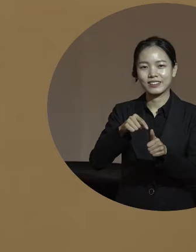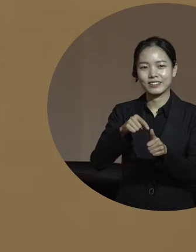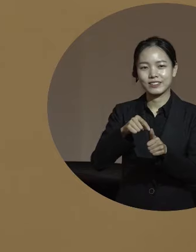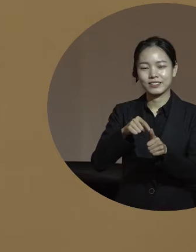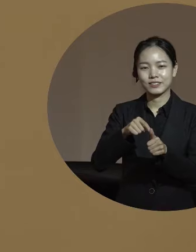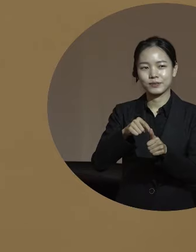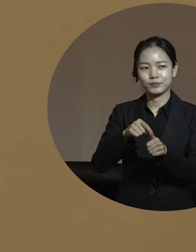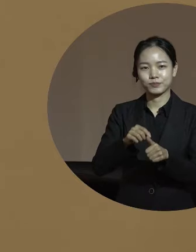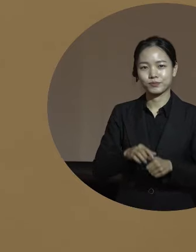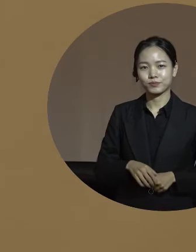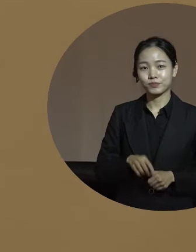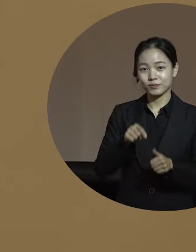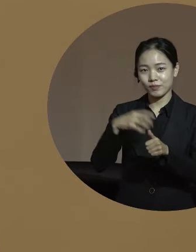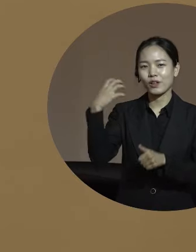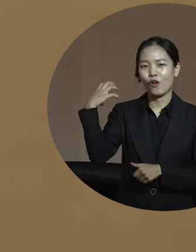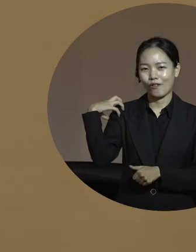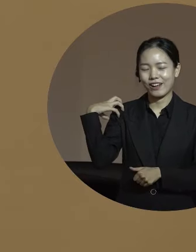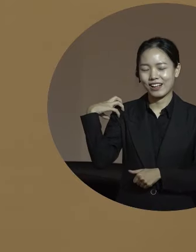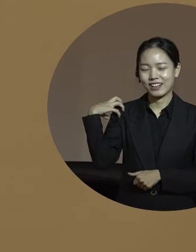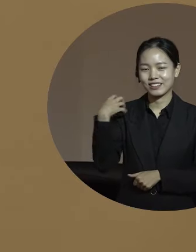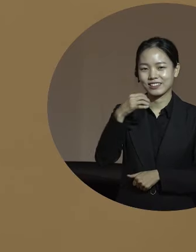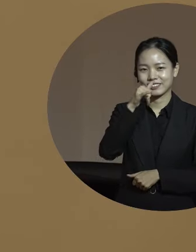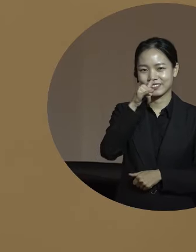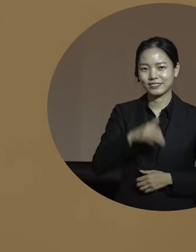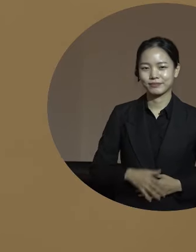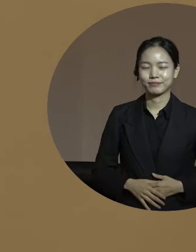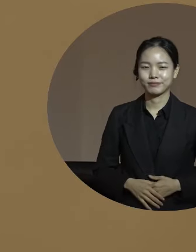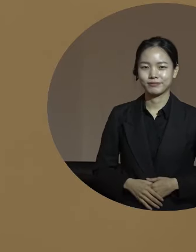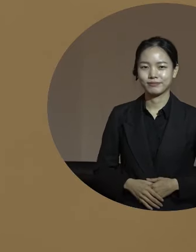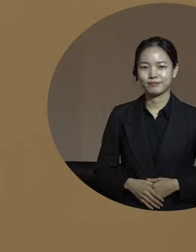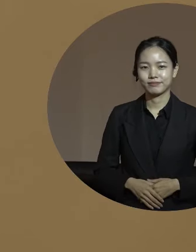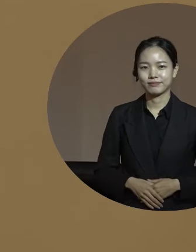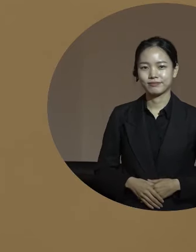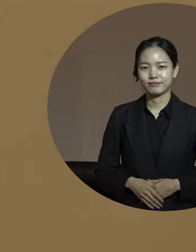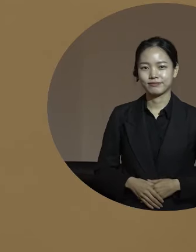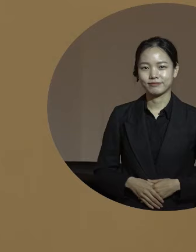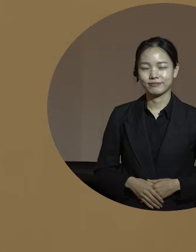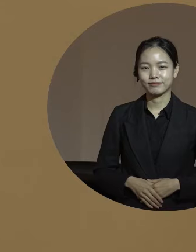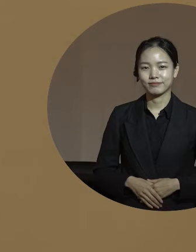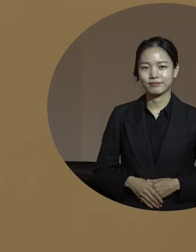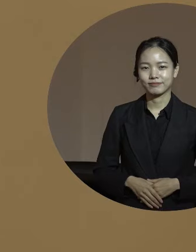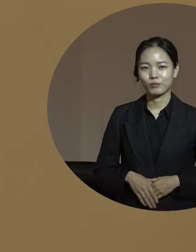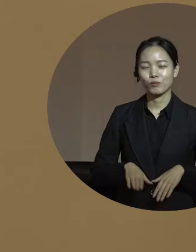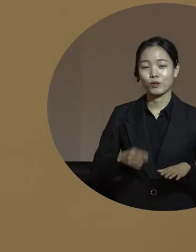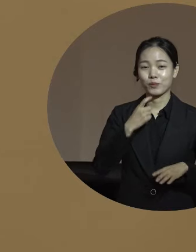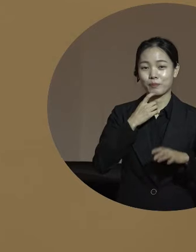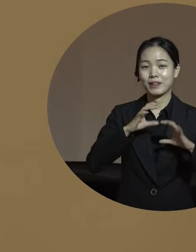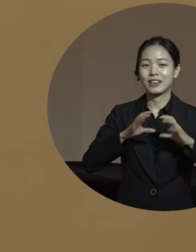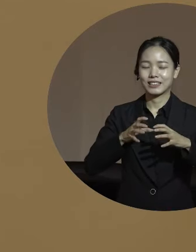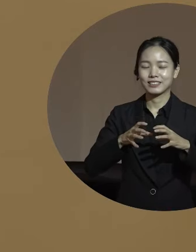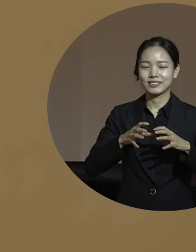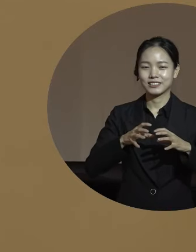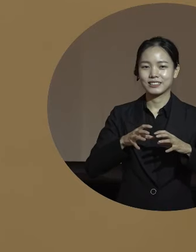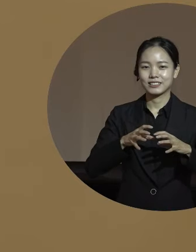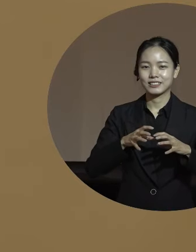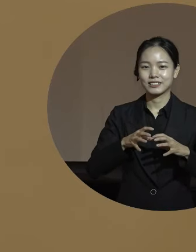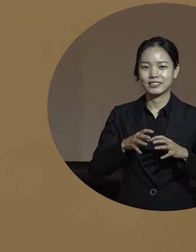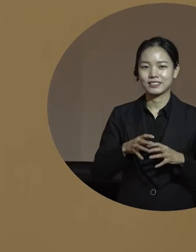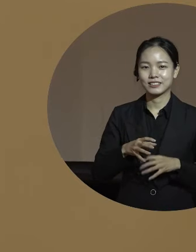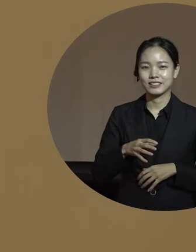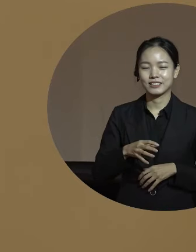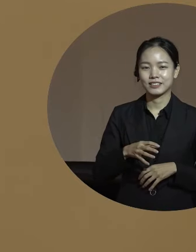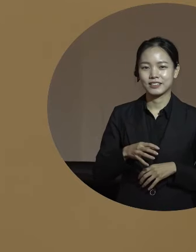하는 또 분들이 오늘 여기 오신 분들이 아닐까 싶습니다. 다시 한번 핀란드의